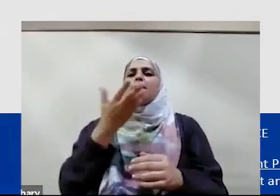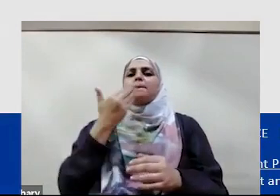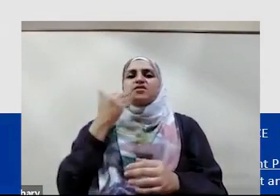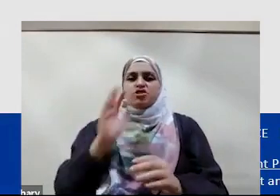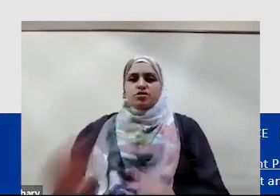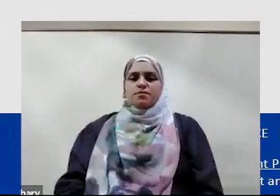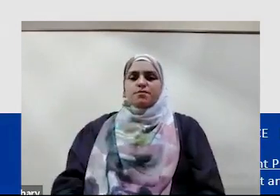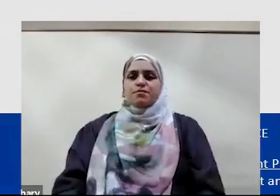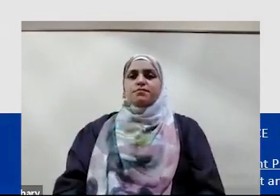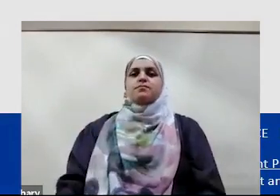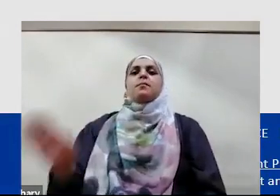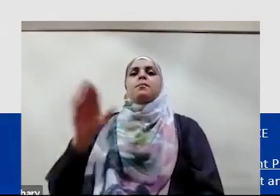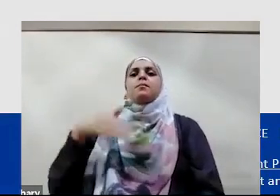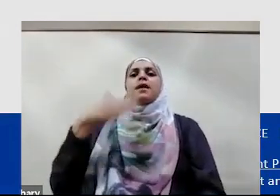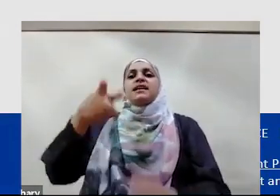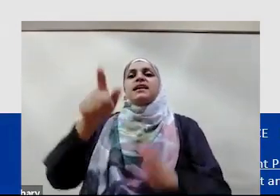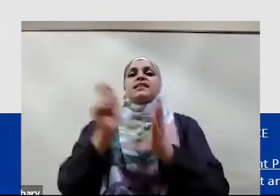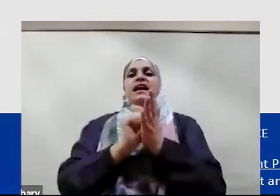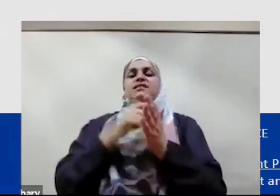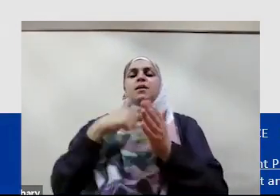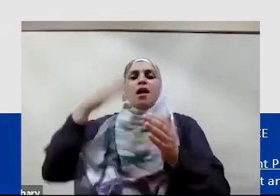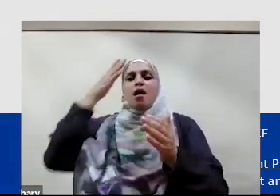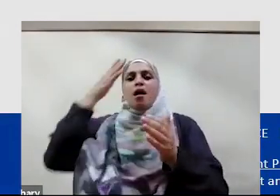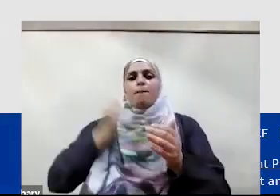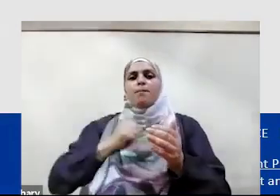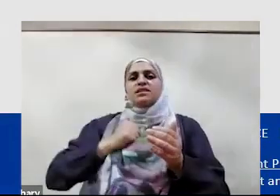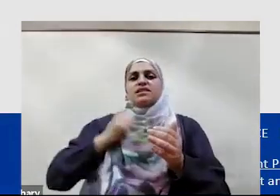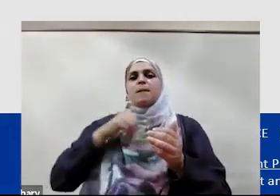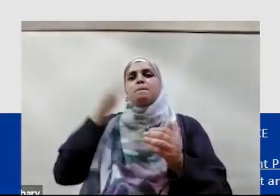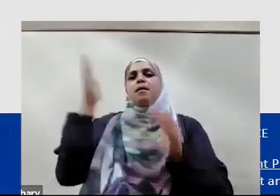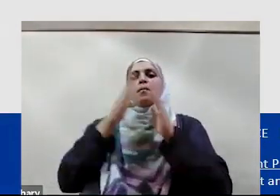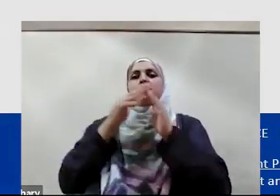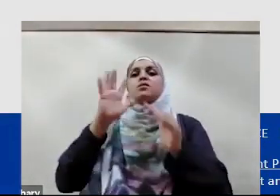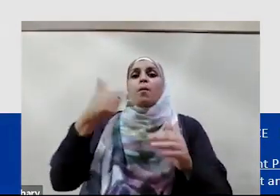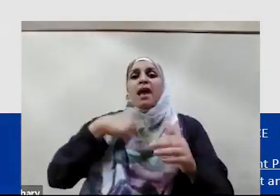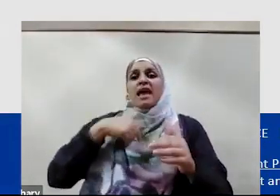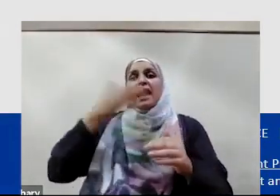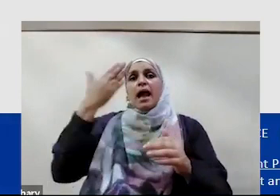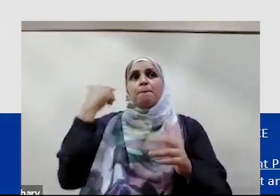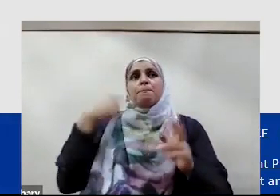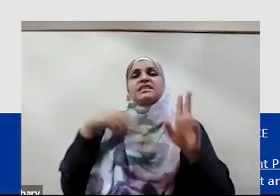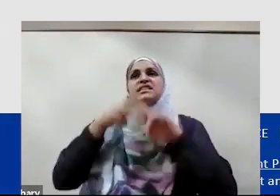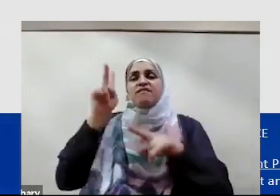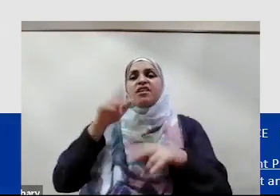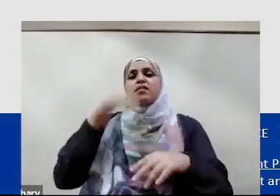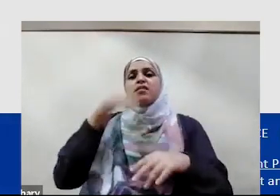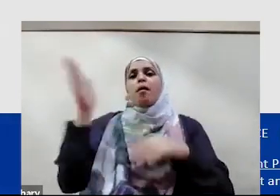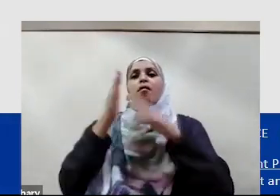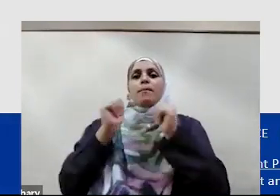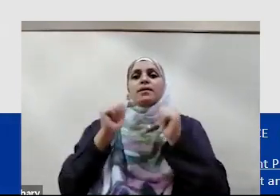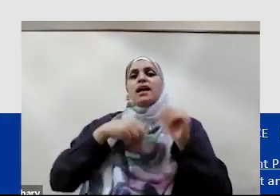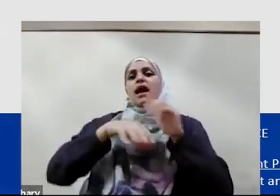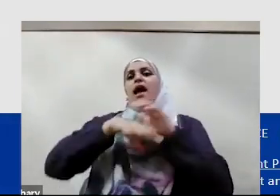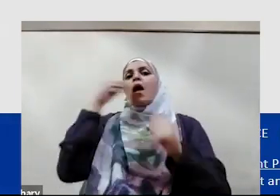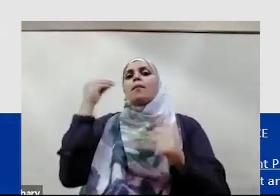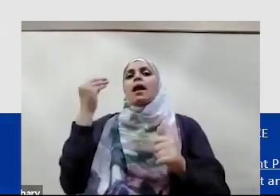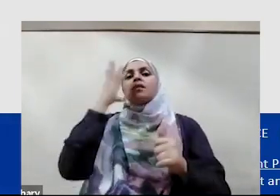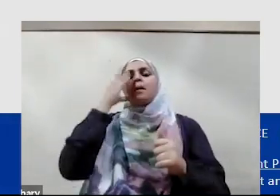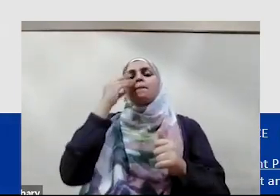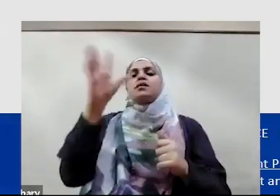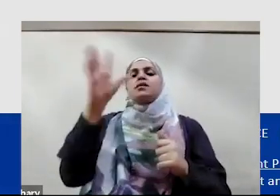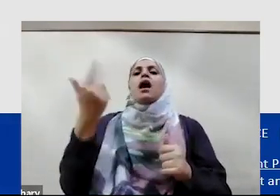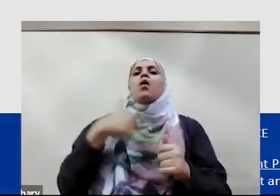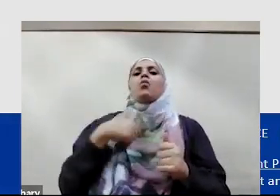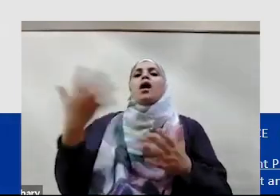بكتب خبرتي بره مصر. انا ممكن اكون سافرت بره مصر مثلا، عملت منحة، اخدت ترم